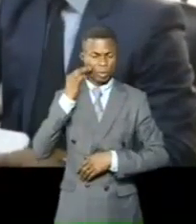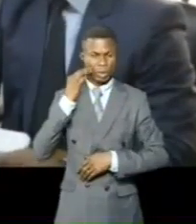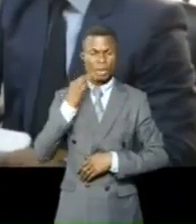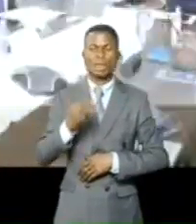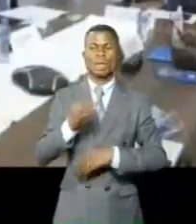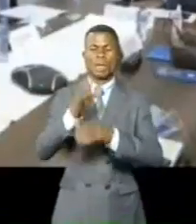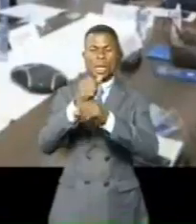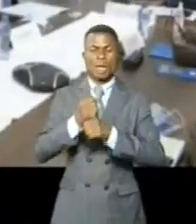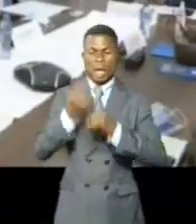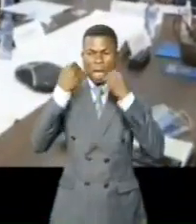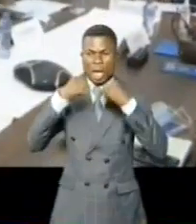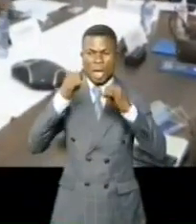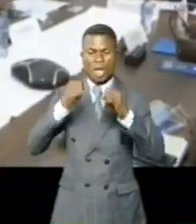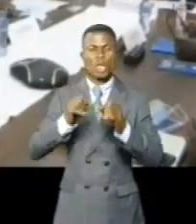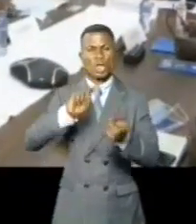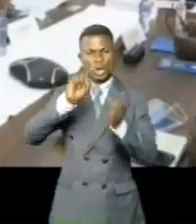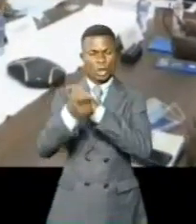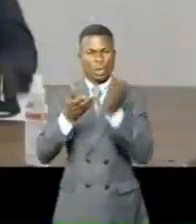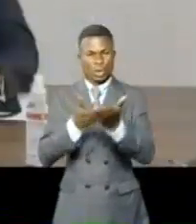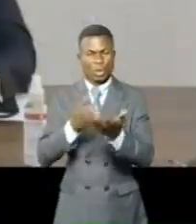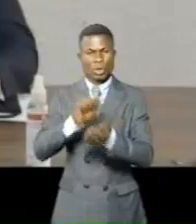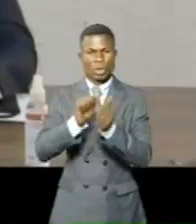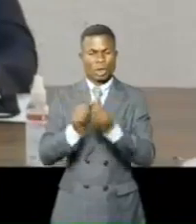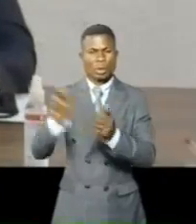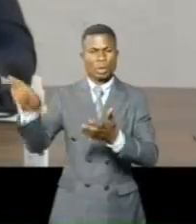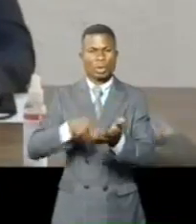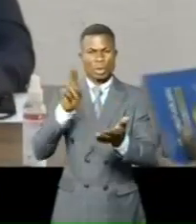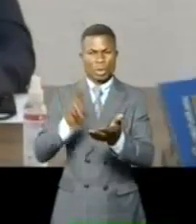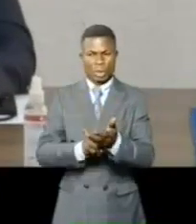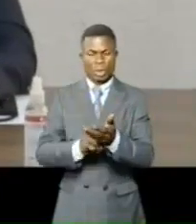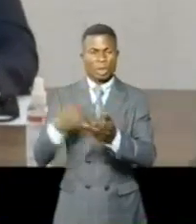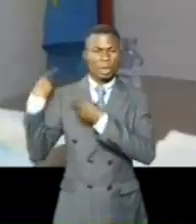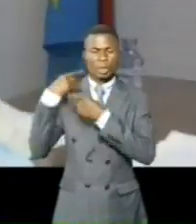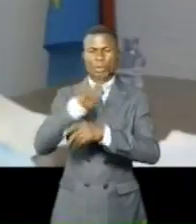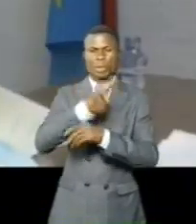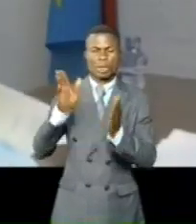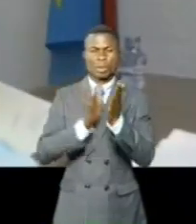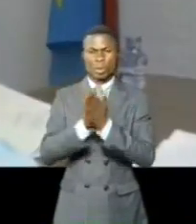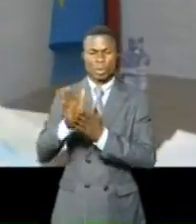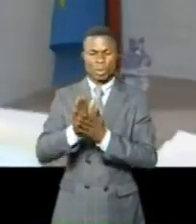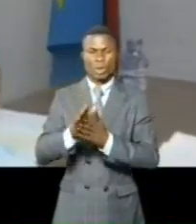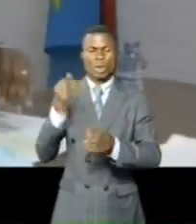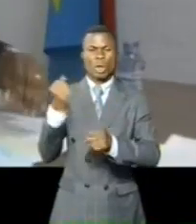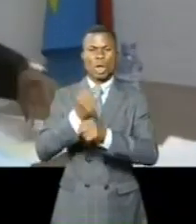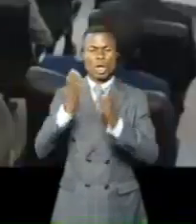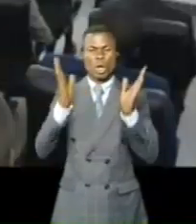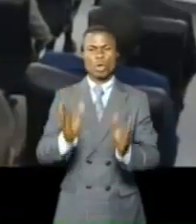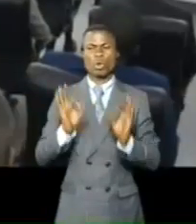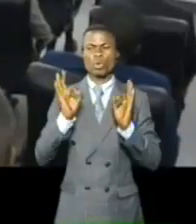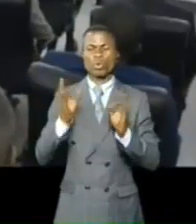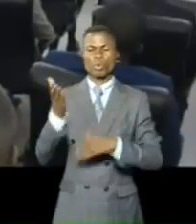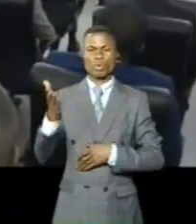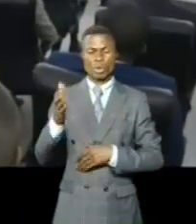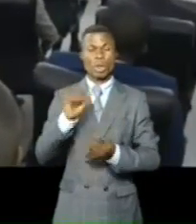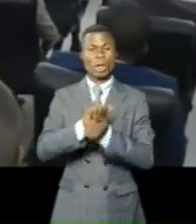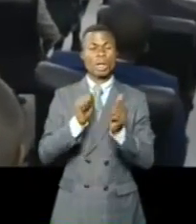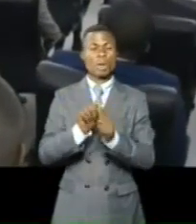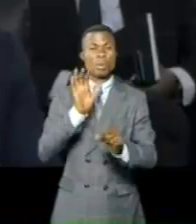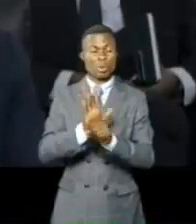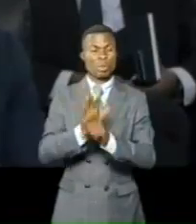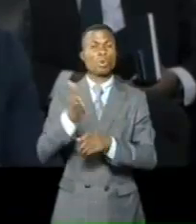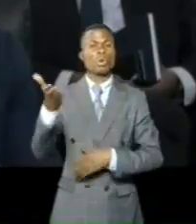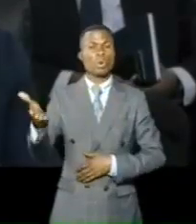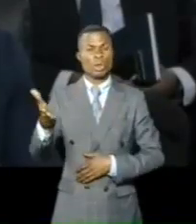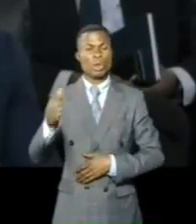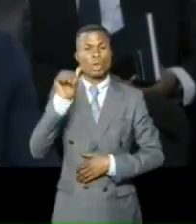informé du niveau réel de la réforme du secteur des assurances depuis 2015 avec de nouveaux opérateurs sur le marché. Des défis, il y en a certainement.